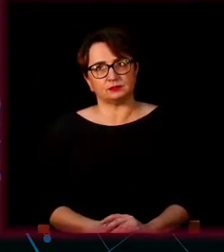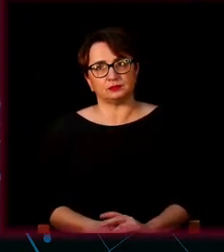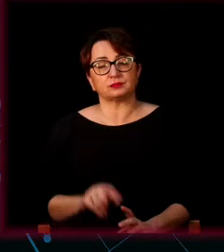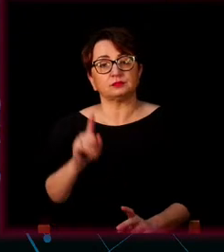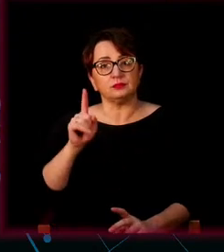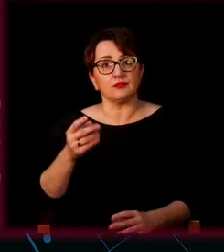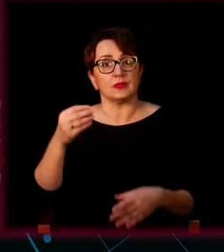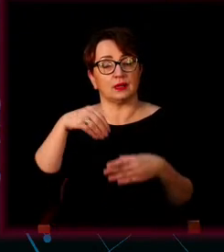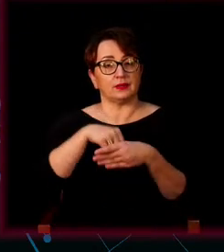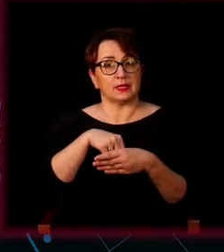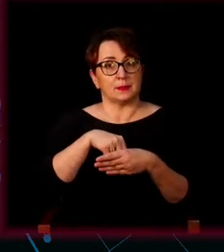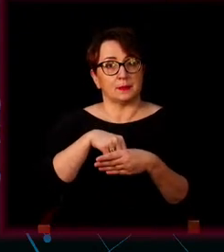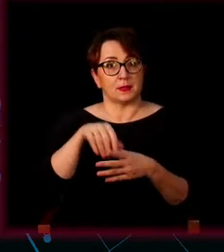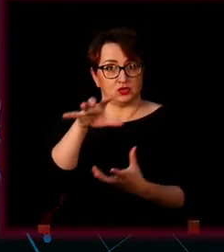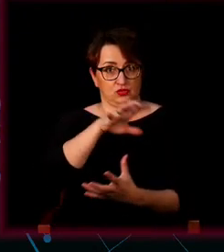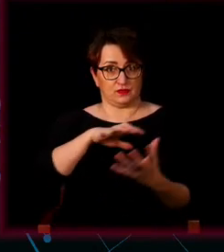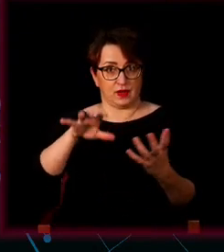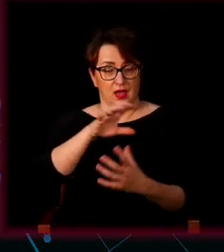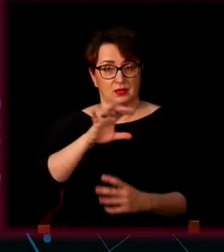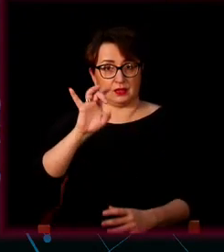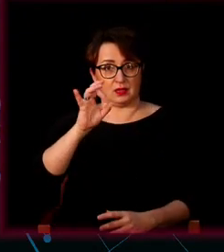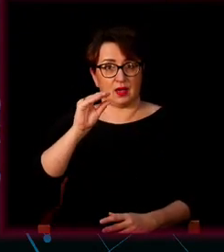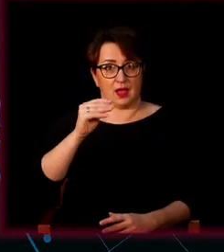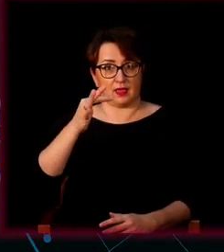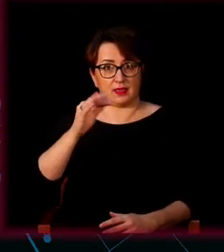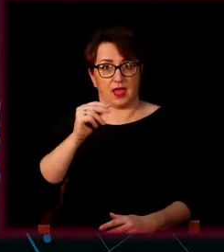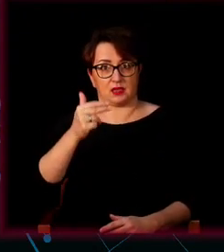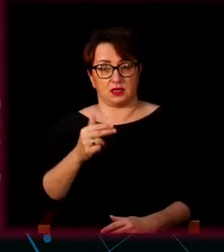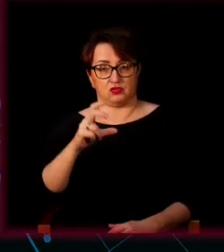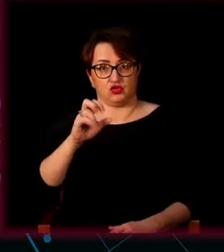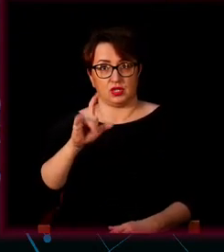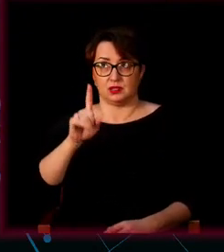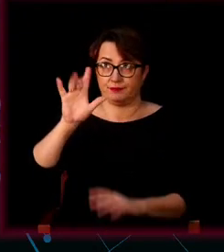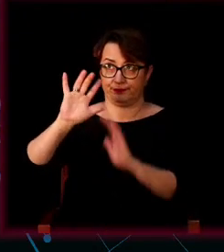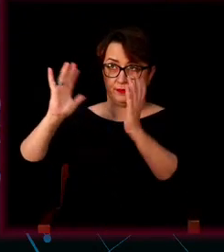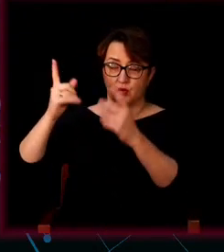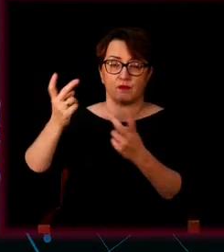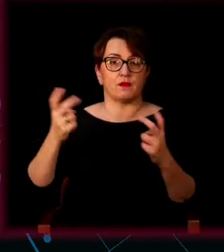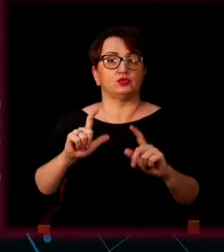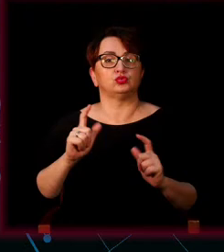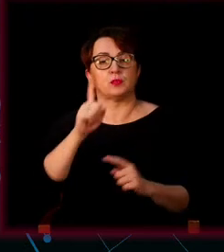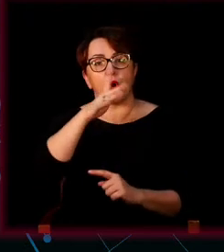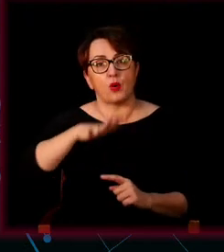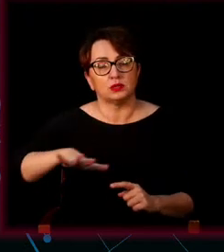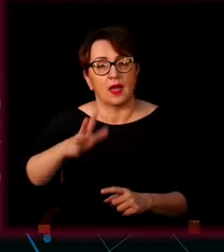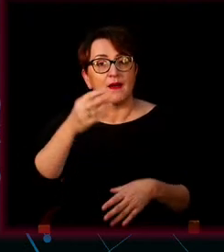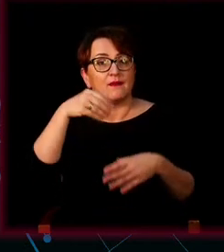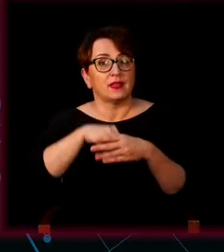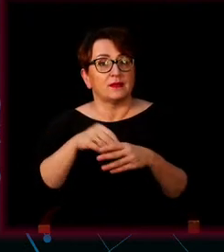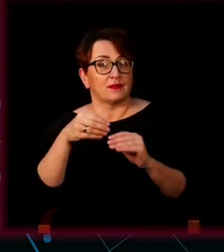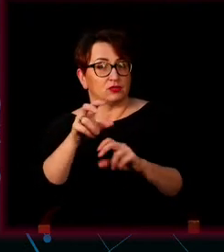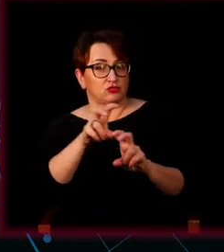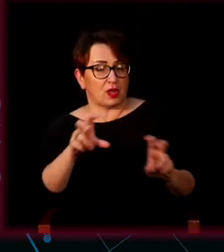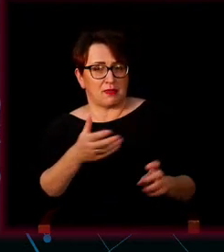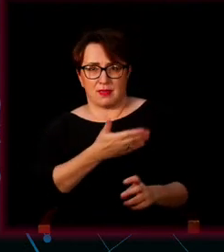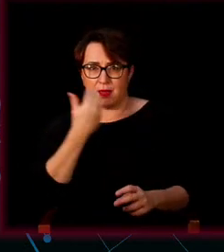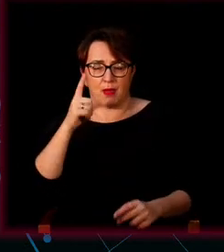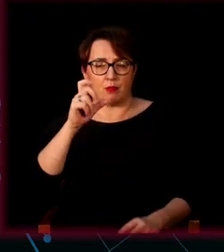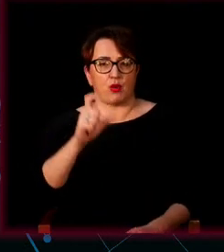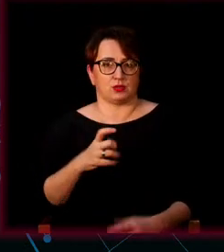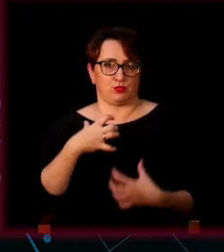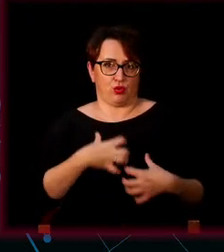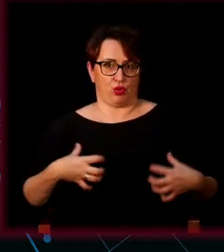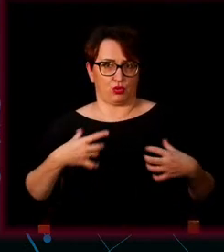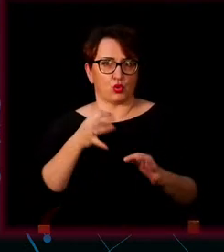Natomiast w ramach tego świata Getyńczycy tworzą społeczeństwo, w którym właśnie przez większość czasu nie istnieje płeć biologiczna. Tak nie